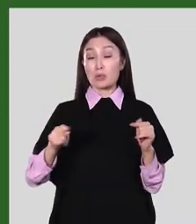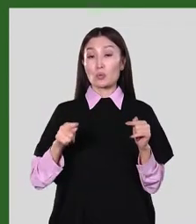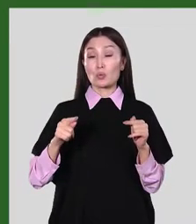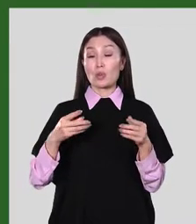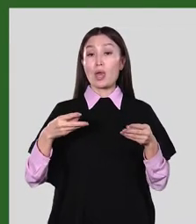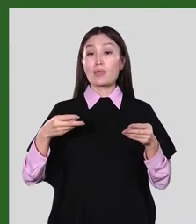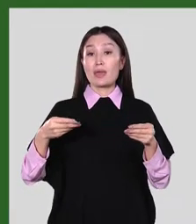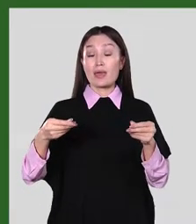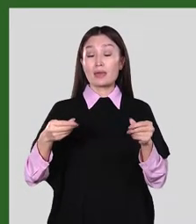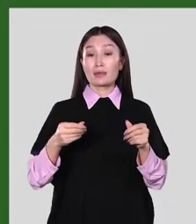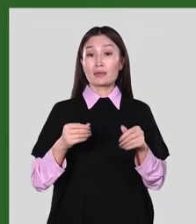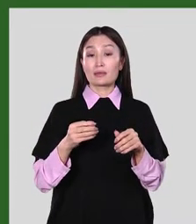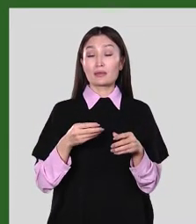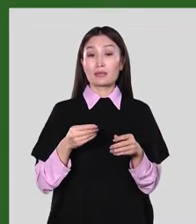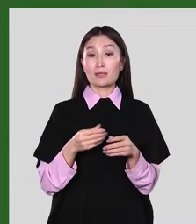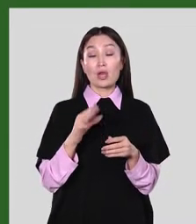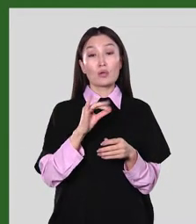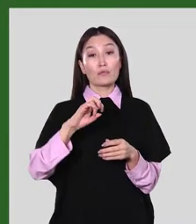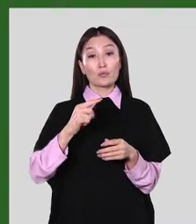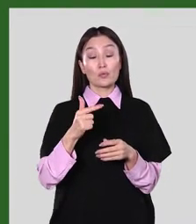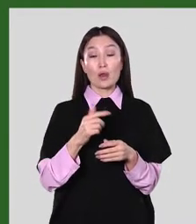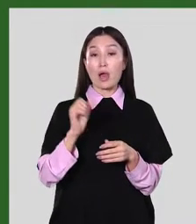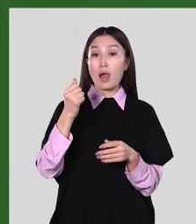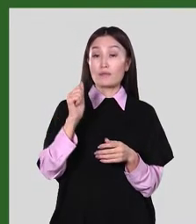достигая максимума в июле-августе